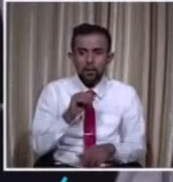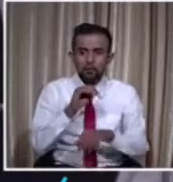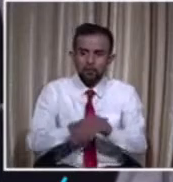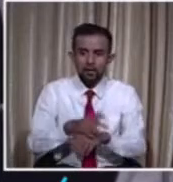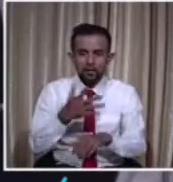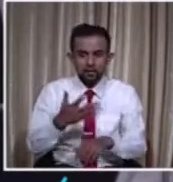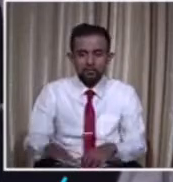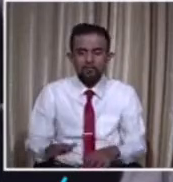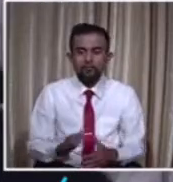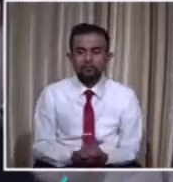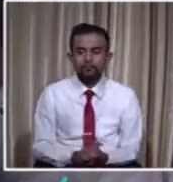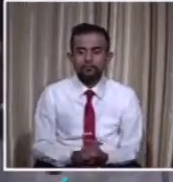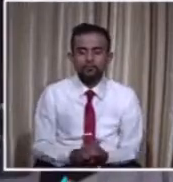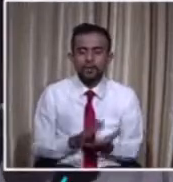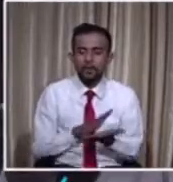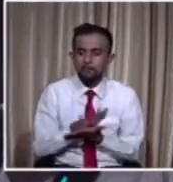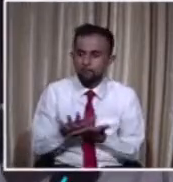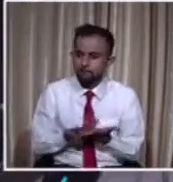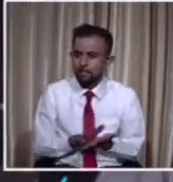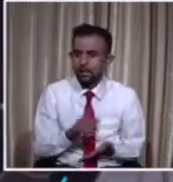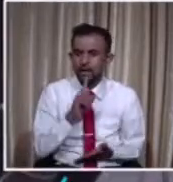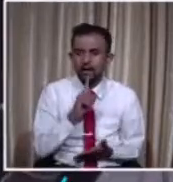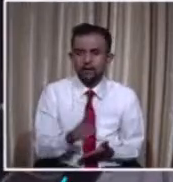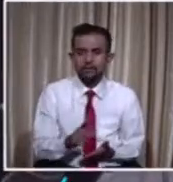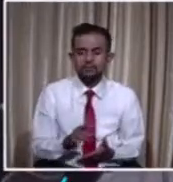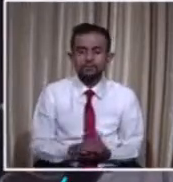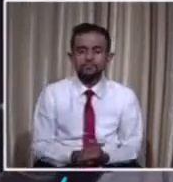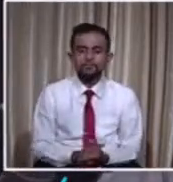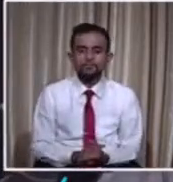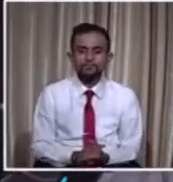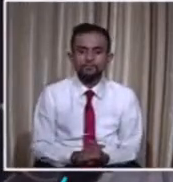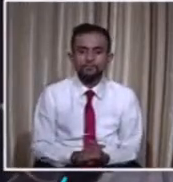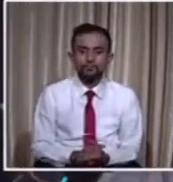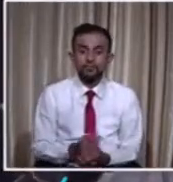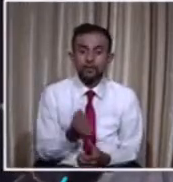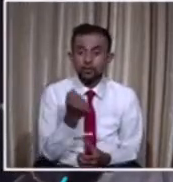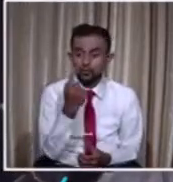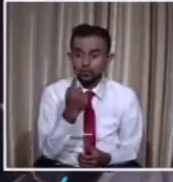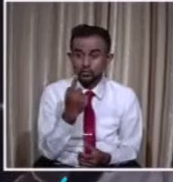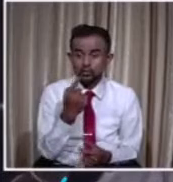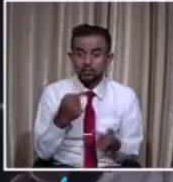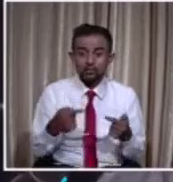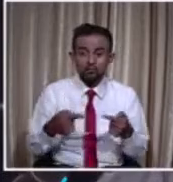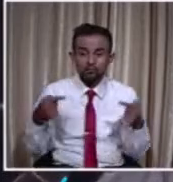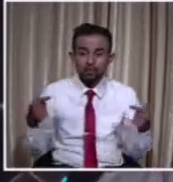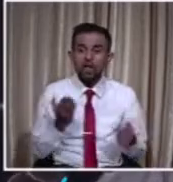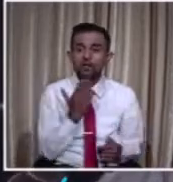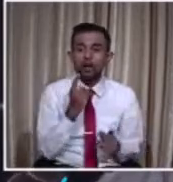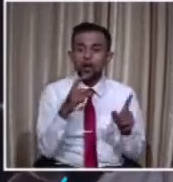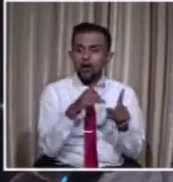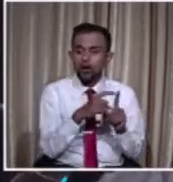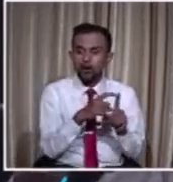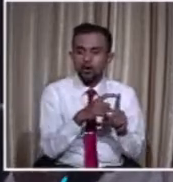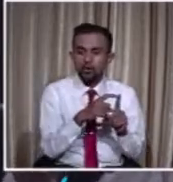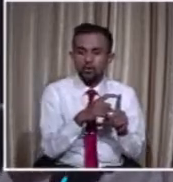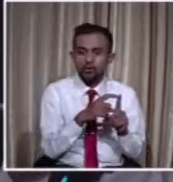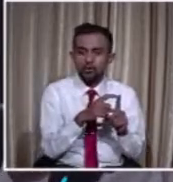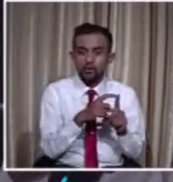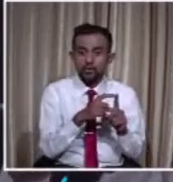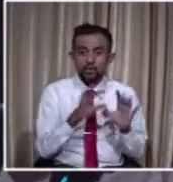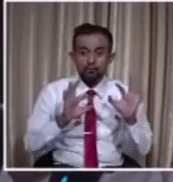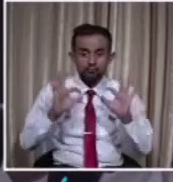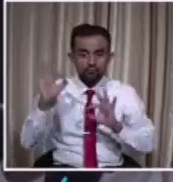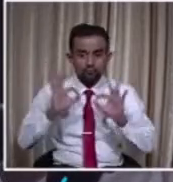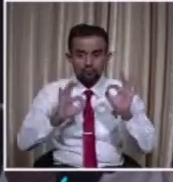තිනුම්. ඒ නිසාම ඉතම පැහැදිලිව කියනවා කාලය අවසන් වෙනව ගරු මැත්තම රුපියලට එරෙහිව ඇමරිකන් ඩොලර් එක විනිමය